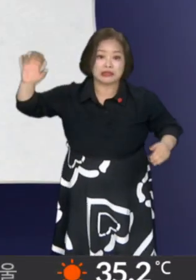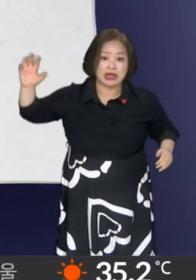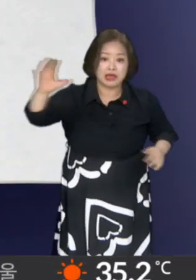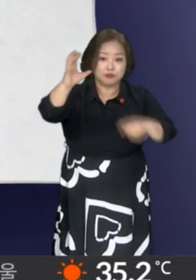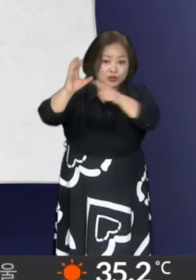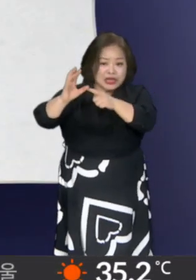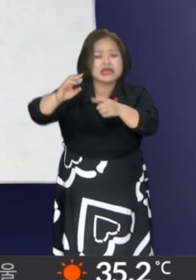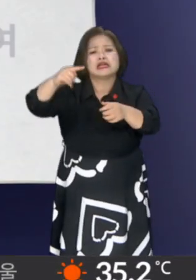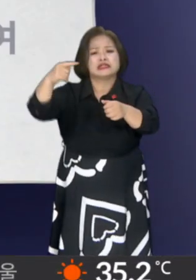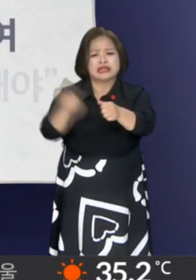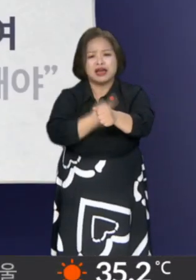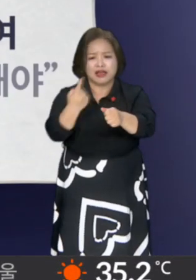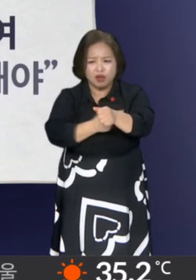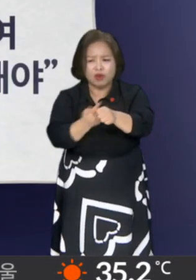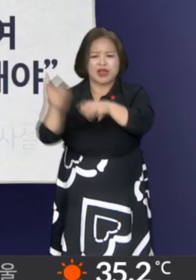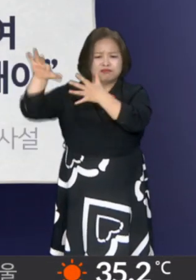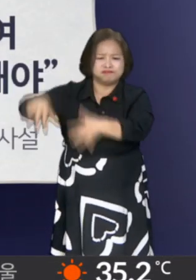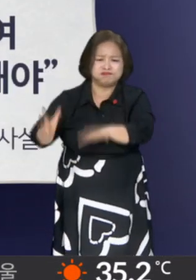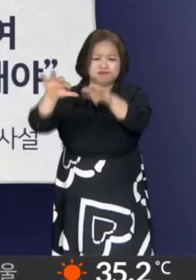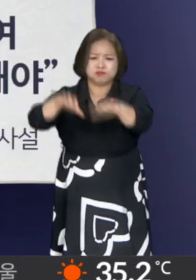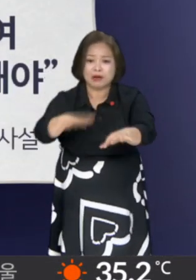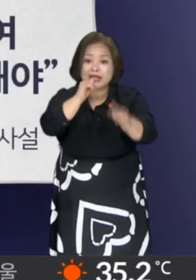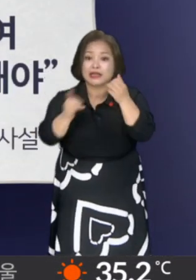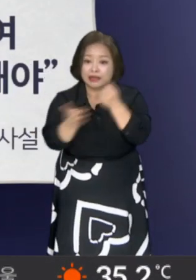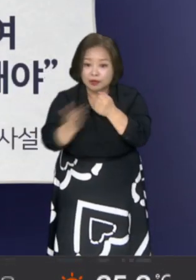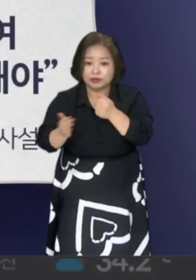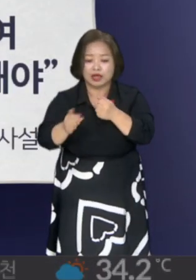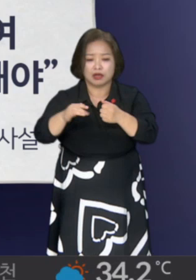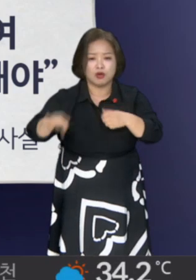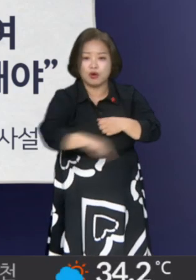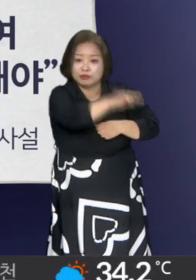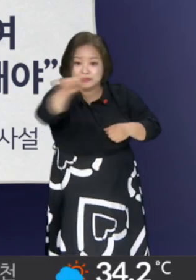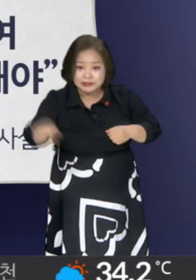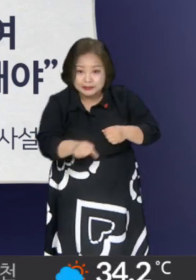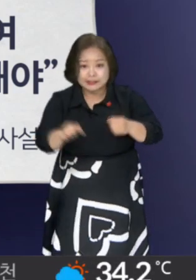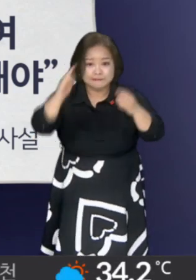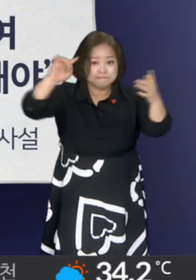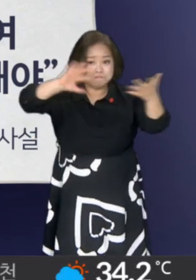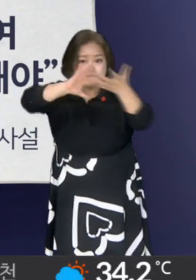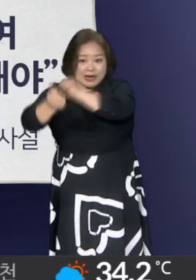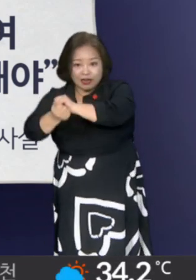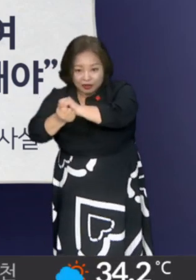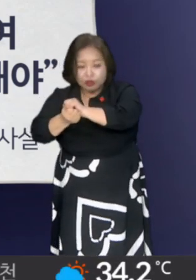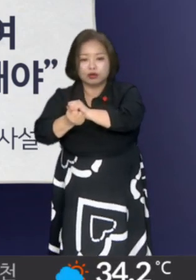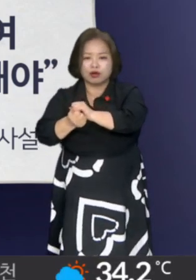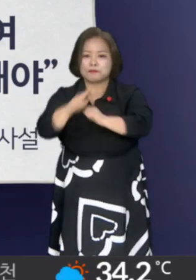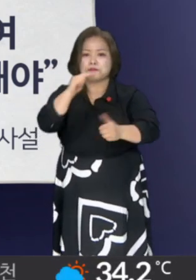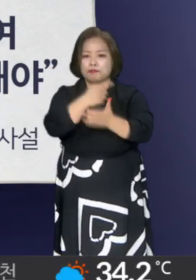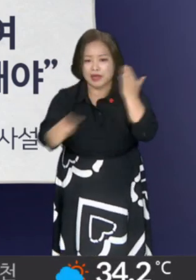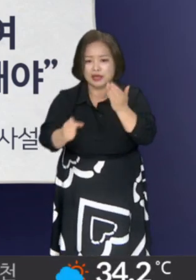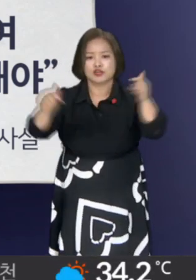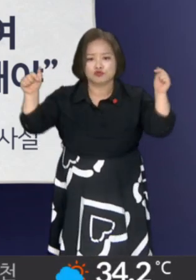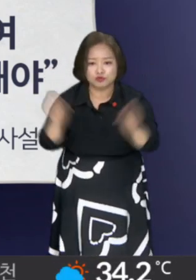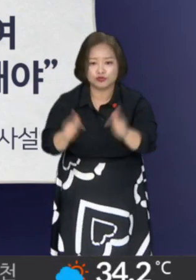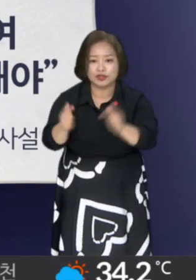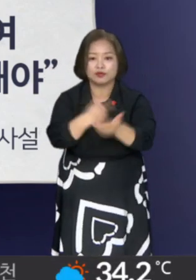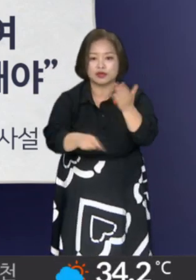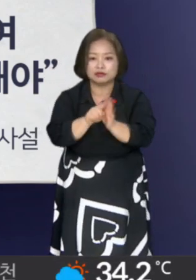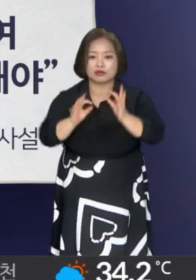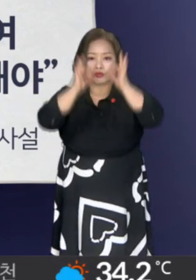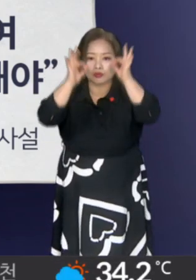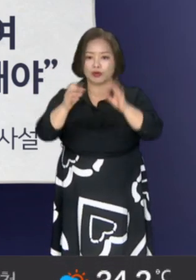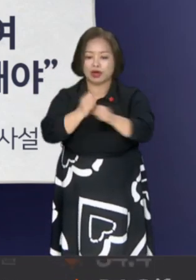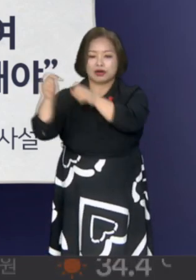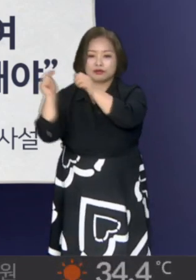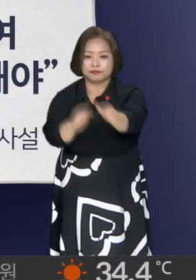자연의 광란으로 표현하며 모든 노동당 조직은 최대로 각성분발에 태풍 피해를 최소화하기 위한 투쟁을 강력히